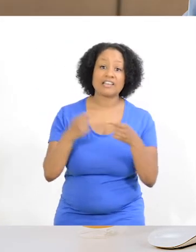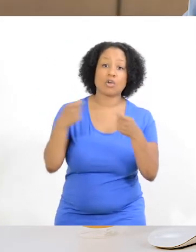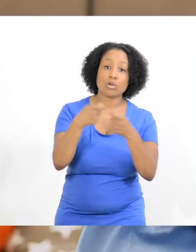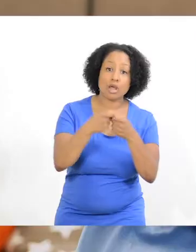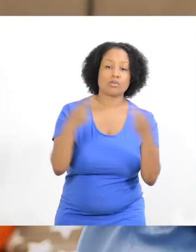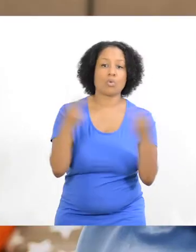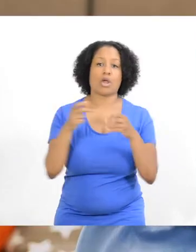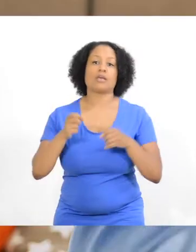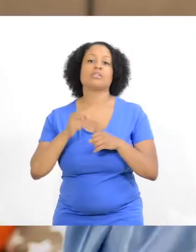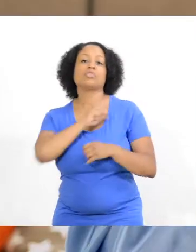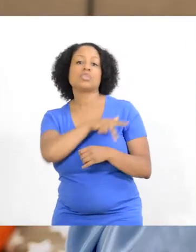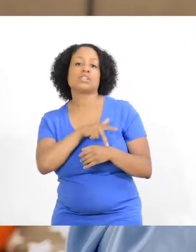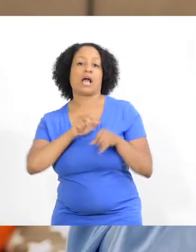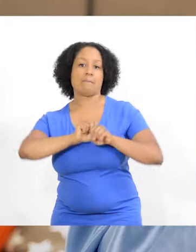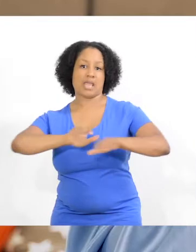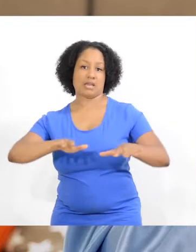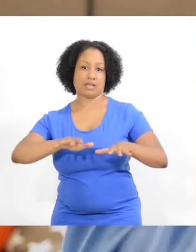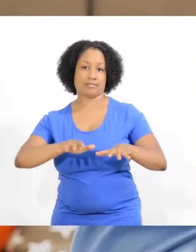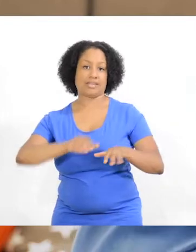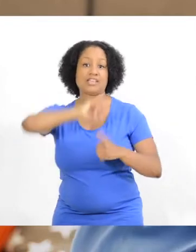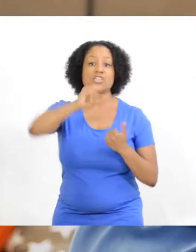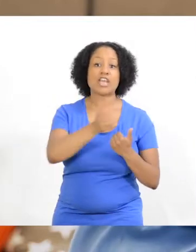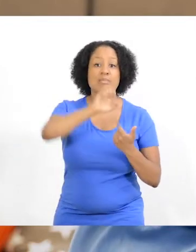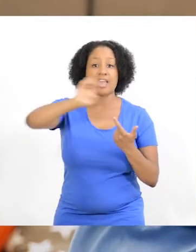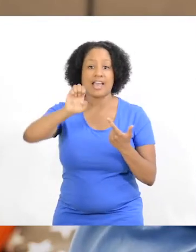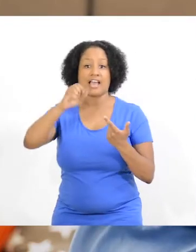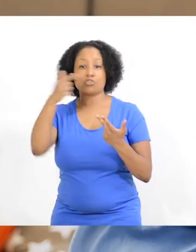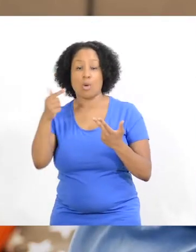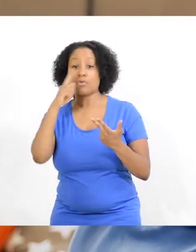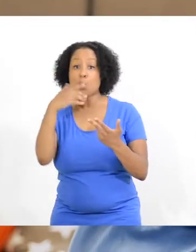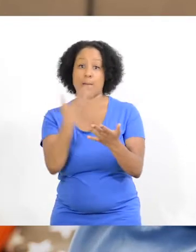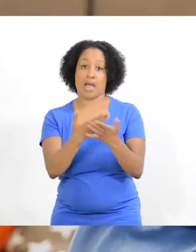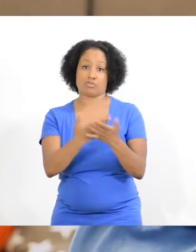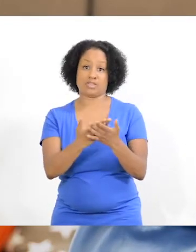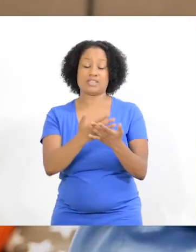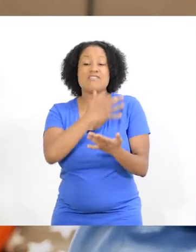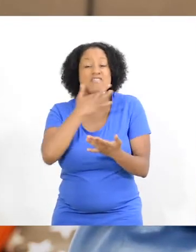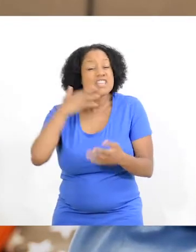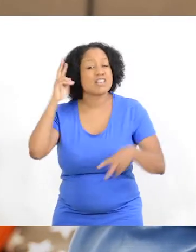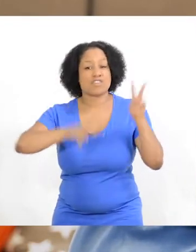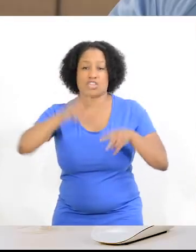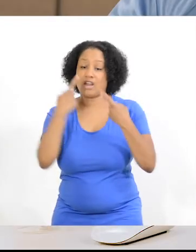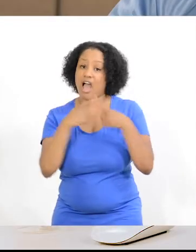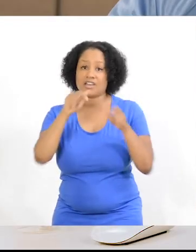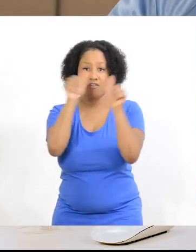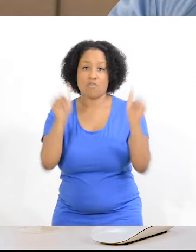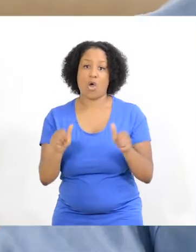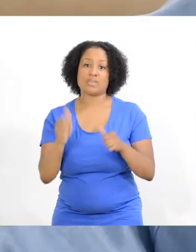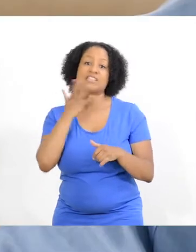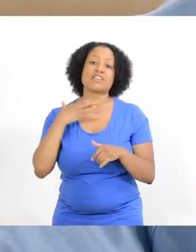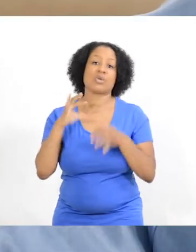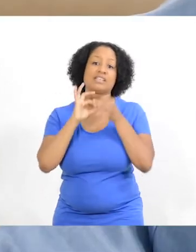stattfinden. Die Geschichten von Jamie, Erkan und Tom sind nur Beispiele. Es gibt noch ganz viele andere Formen von sexualisierter Gewalt. Aber eins ist